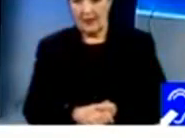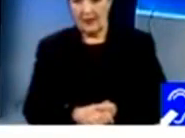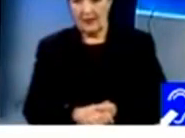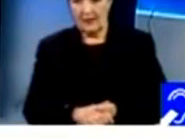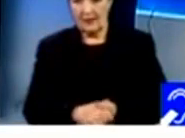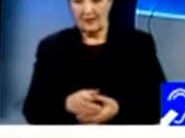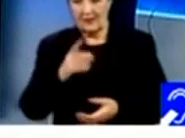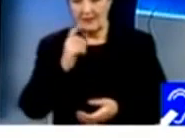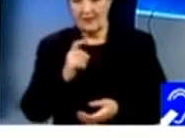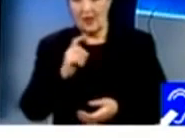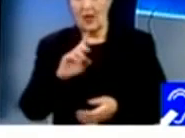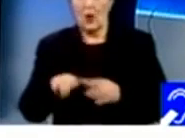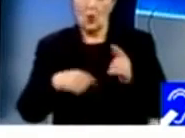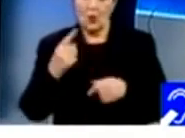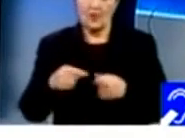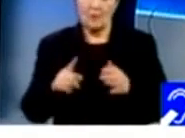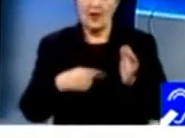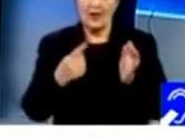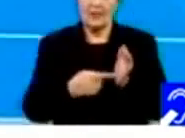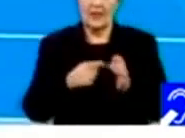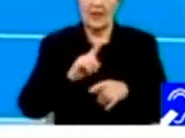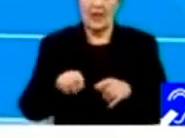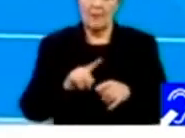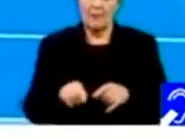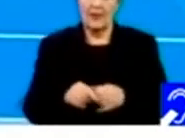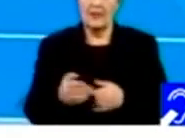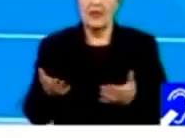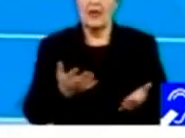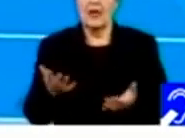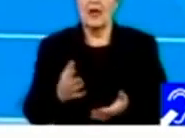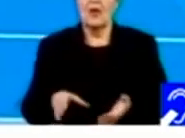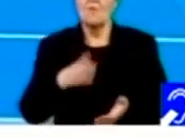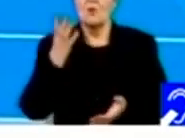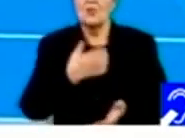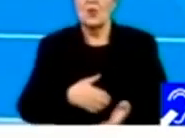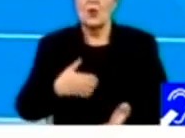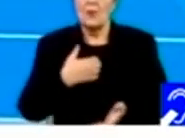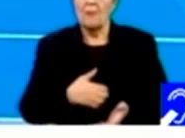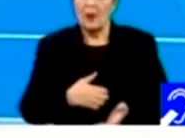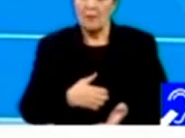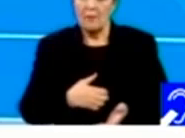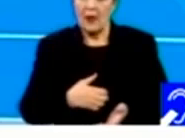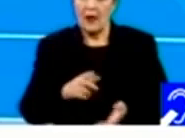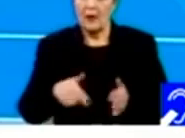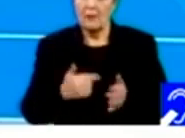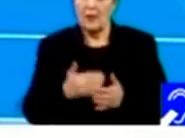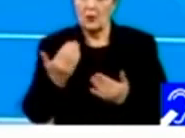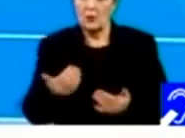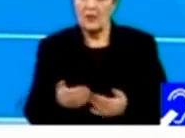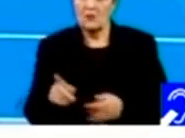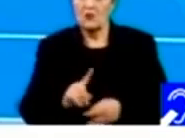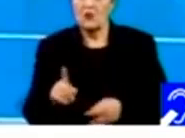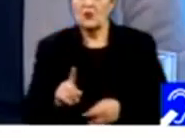Domnule Ceban, o următoare întrebare foarte, foarte rapid. Care sunt foștii primari ai Chișinăului care ar putea fi modele pentru dumneavoastră și